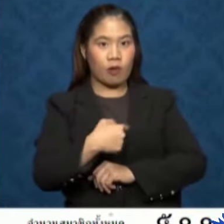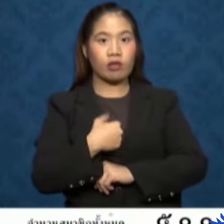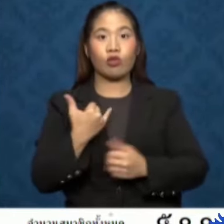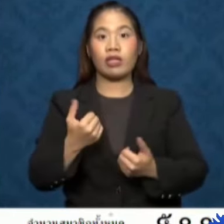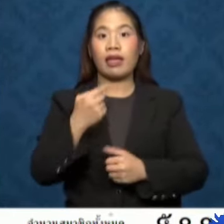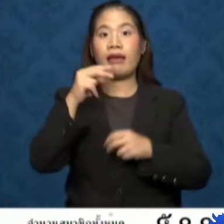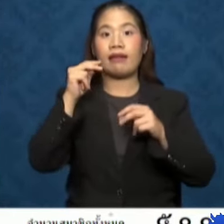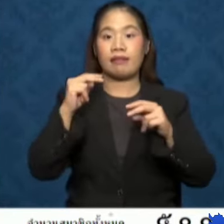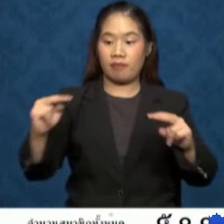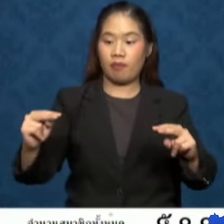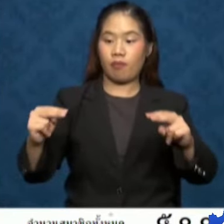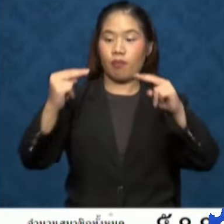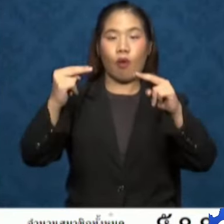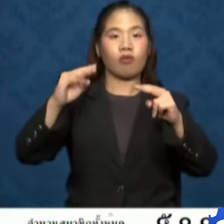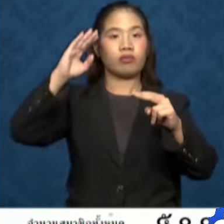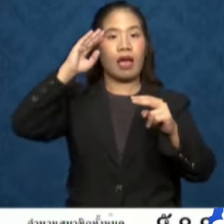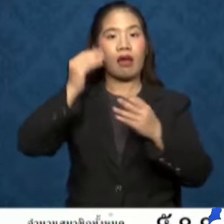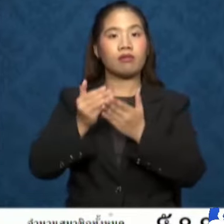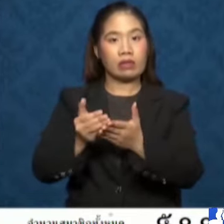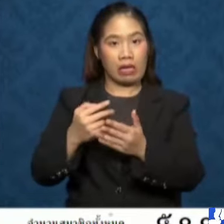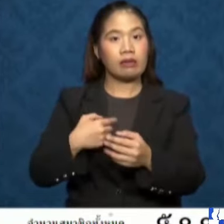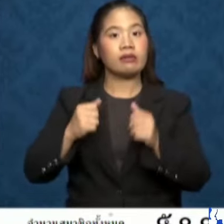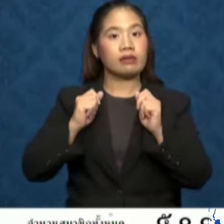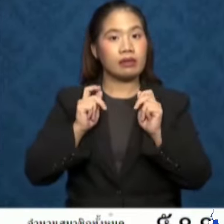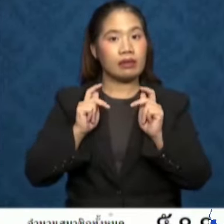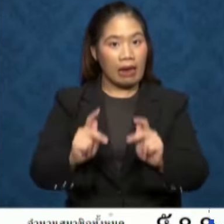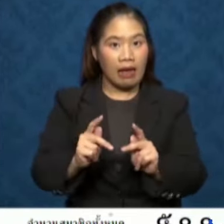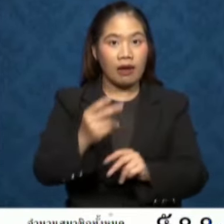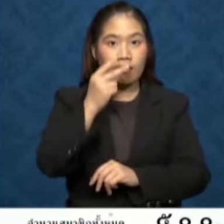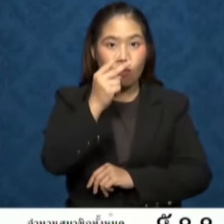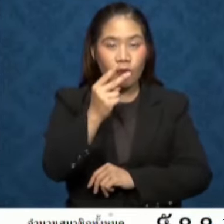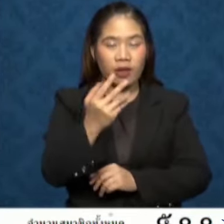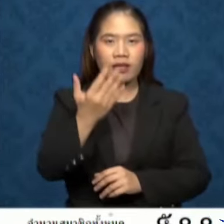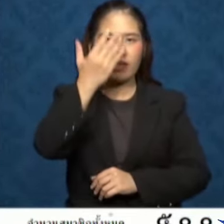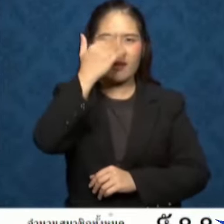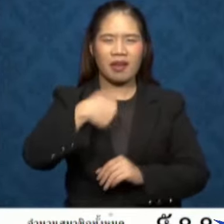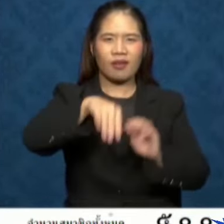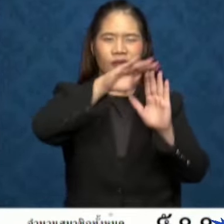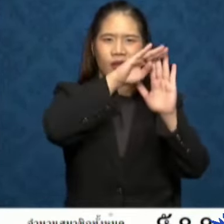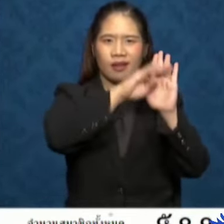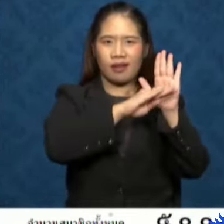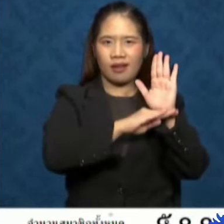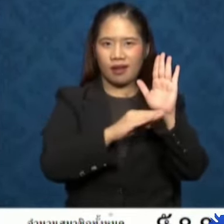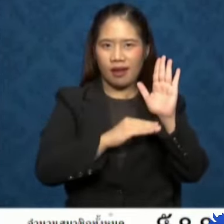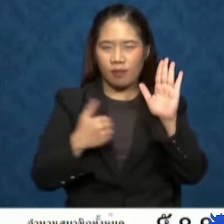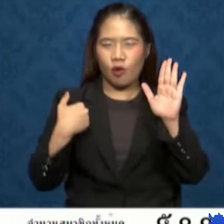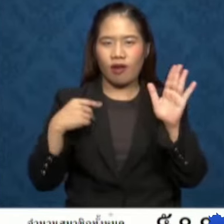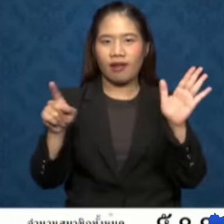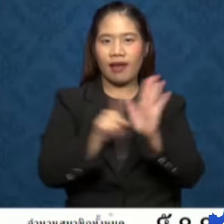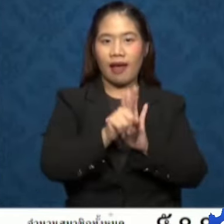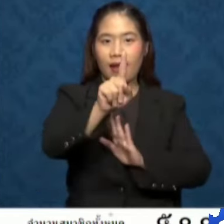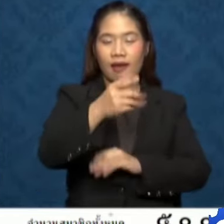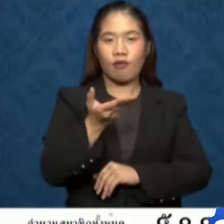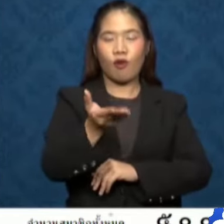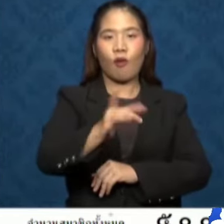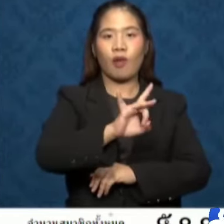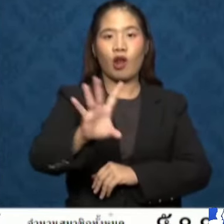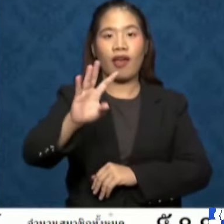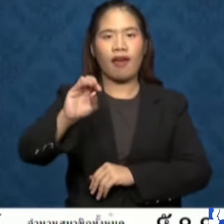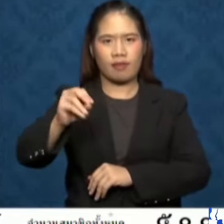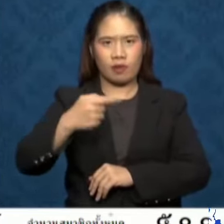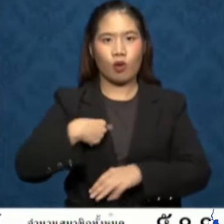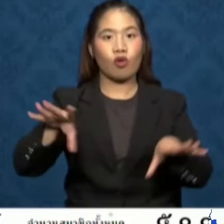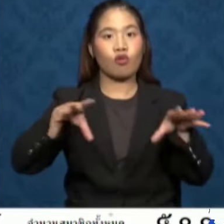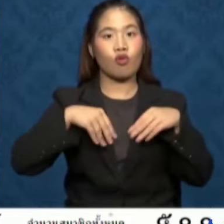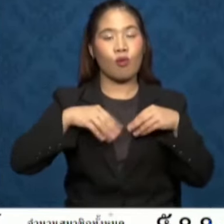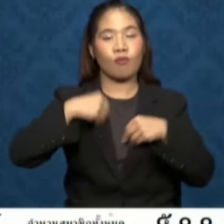เรือที่เขาเอาหลักเเอารายละเอียดมาชี้แจงงวดแรกขอ 850เขาก็ยอมเพื่อให้